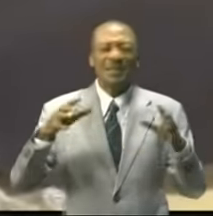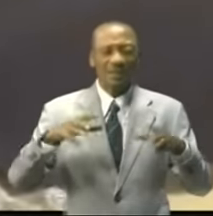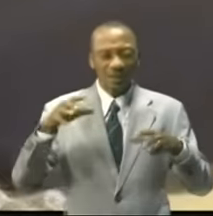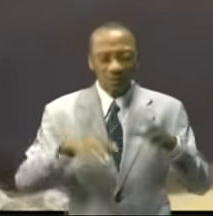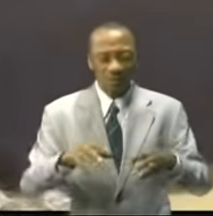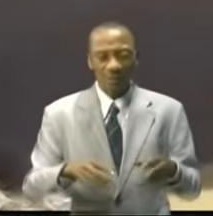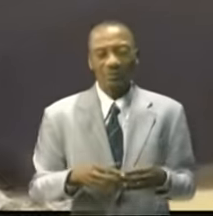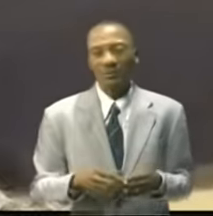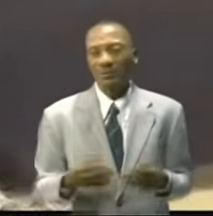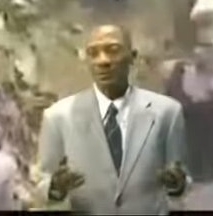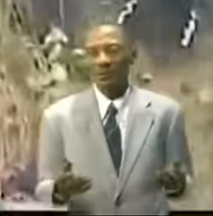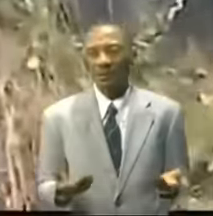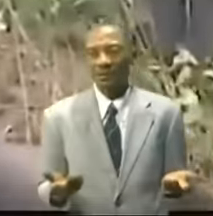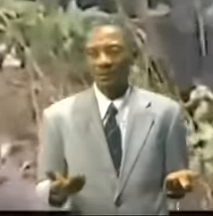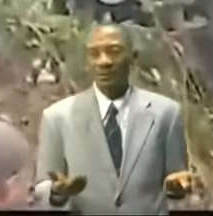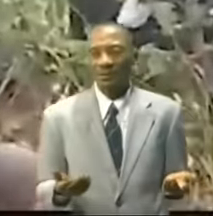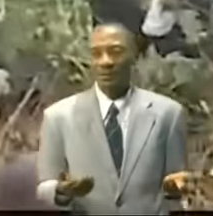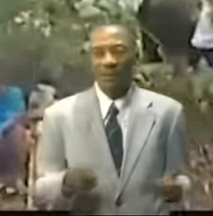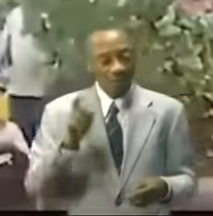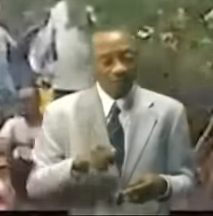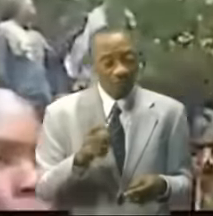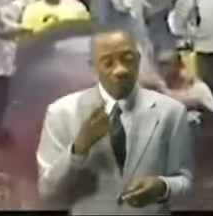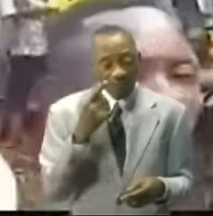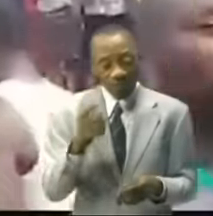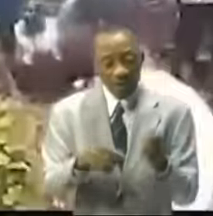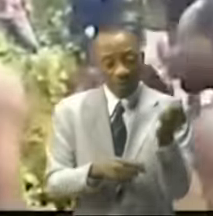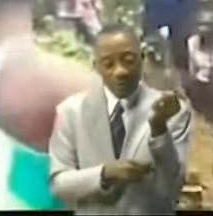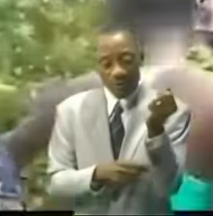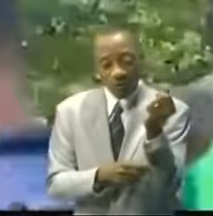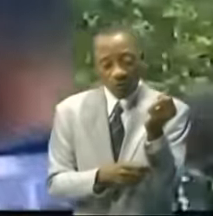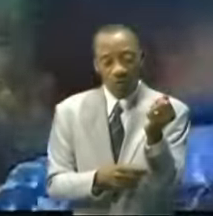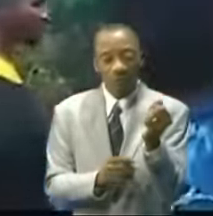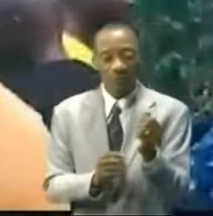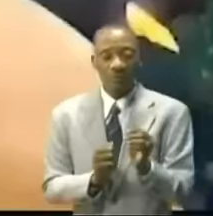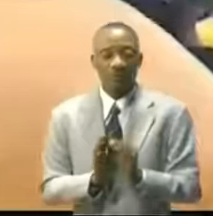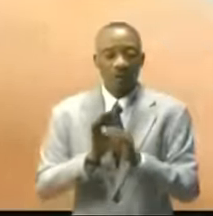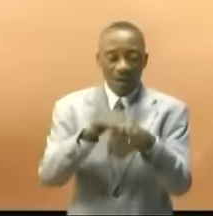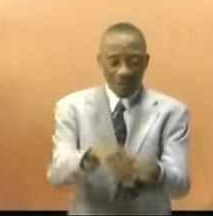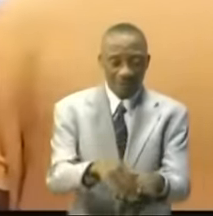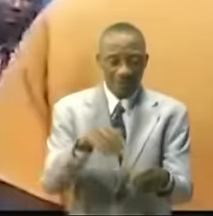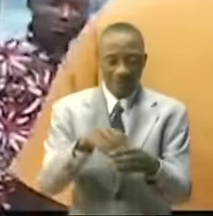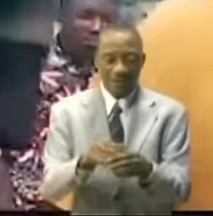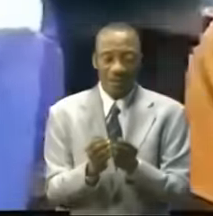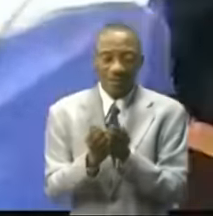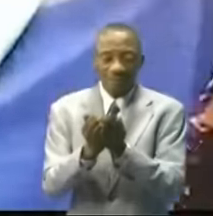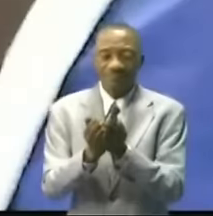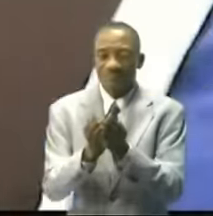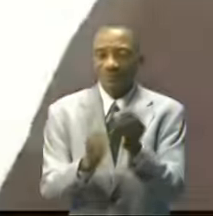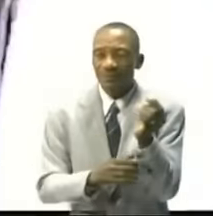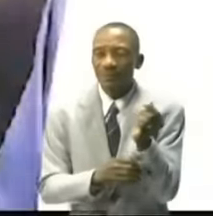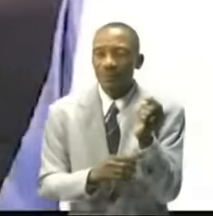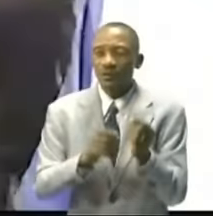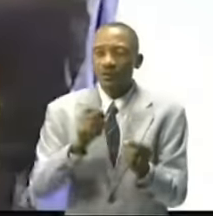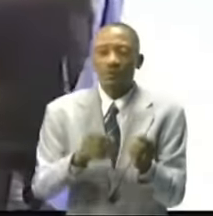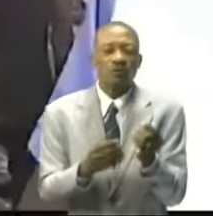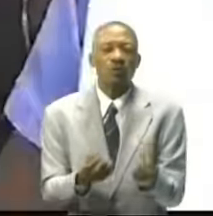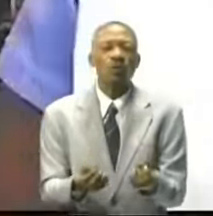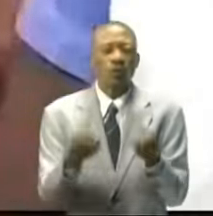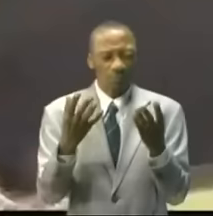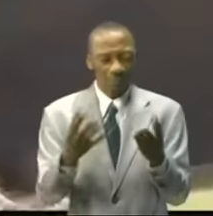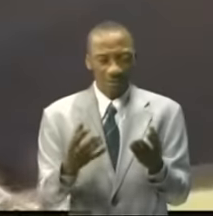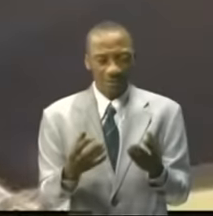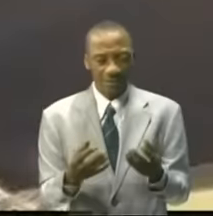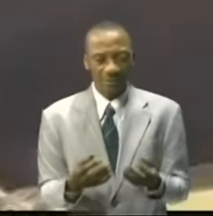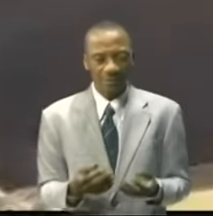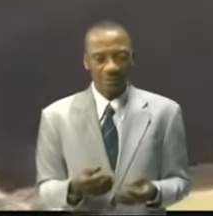cours d'eau de Maïndombe viennent de nous faire perdre des filles et des fils de Maïndombe. Depuis l'Europe où je suis, très consterné, très